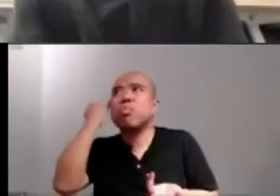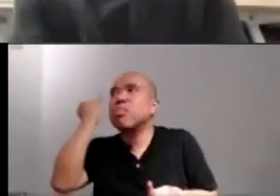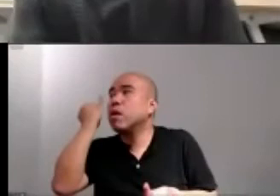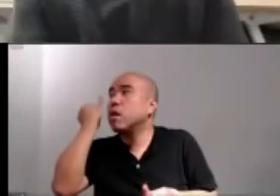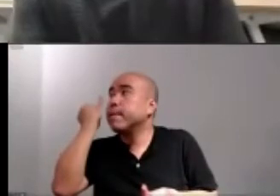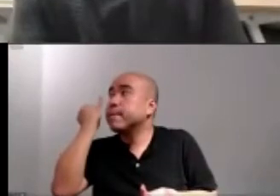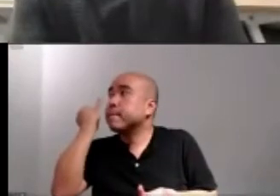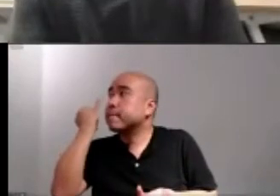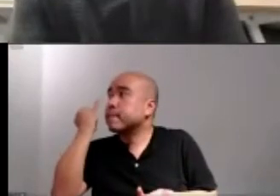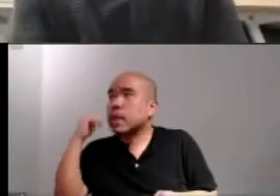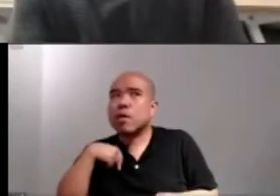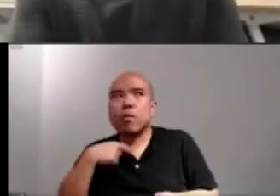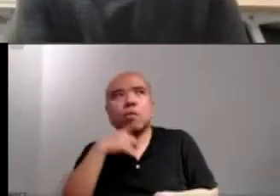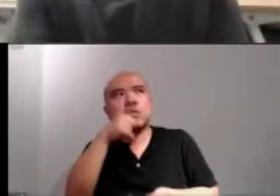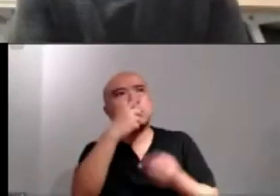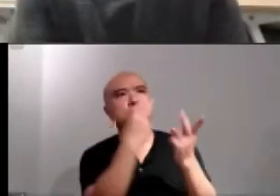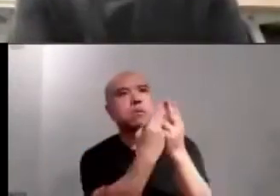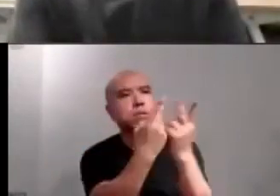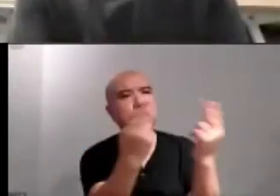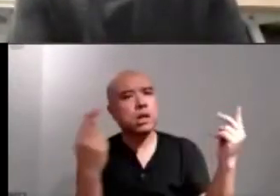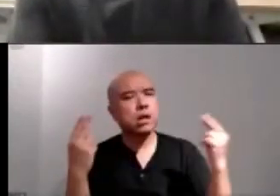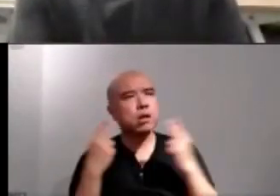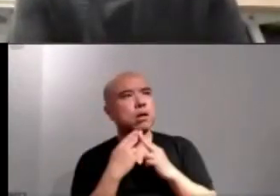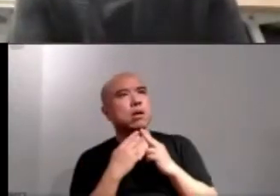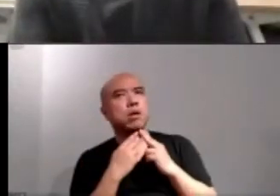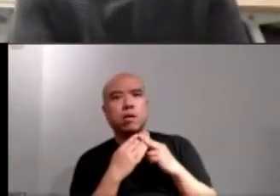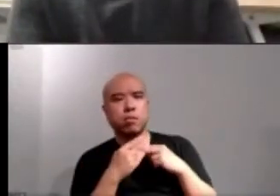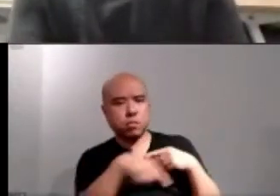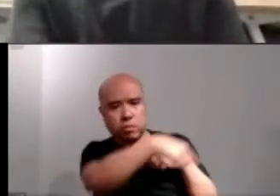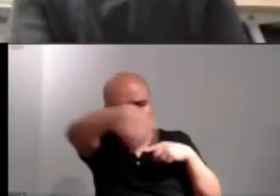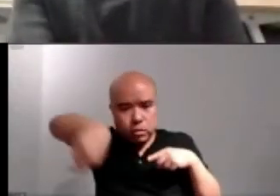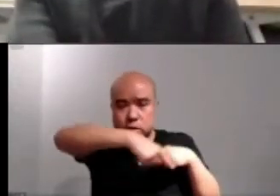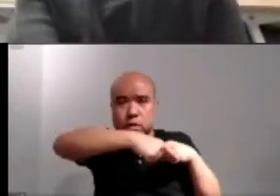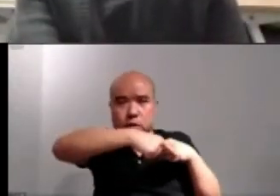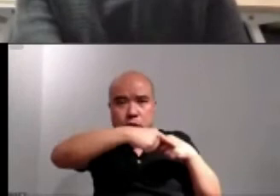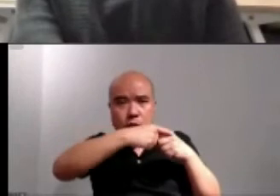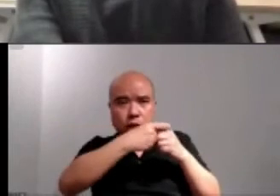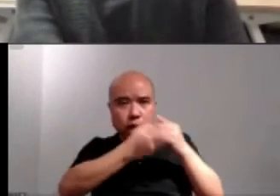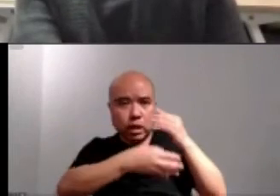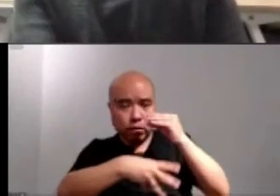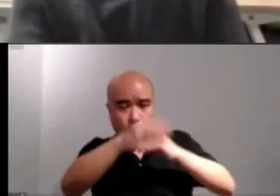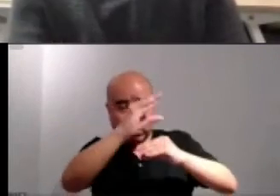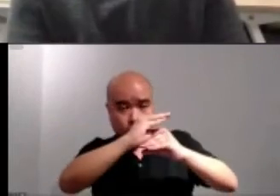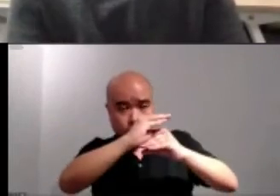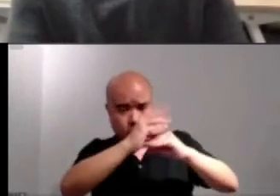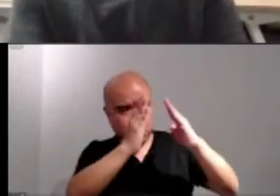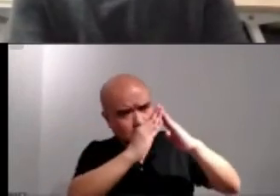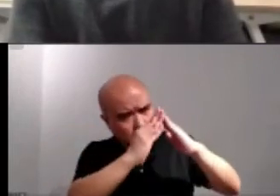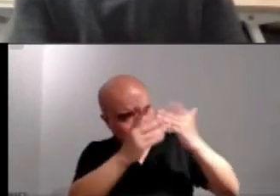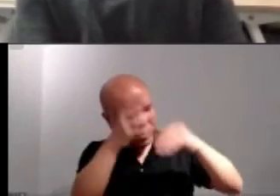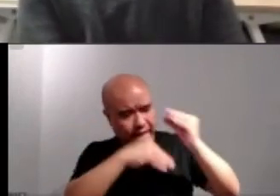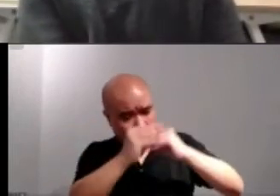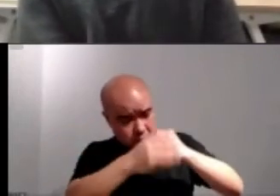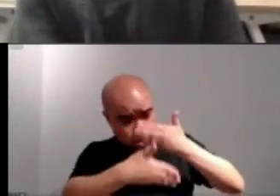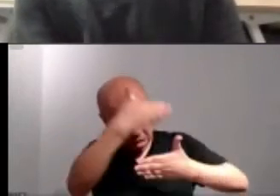見到呢個亞馬遜森林啦 ，OK， 咁我想呢笪地起，咁我係印叫做印啦，係咪 ？3D 印啊嘛，係嘛？